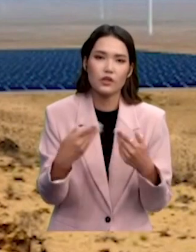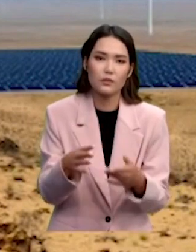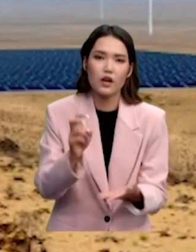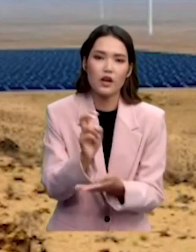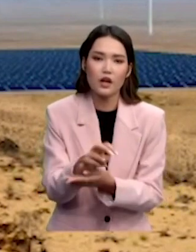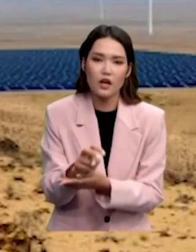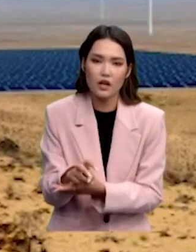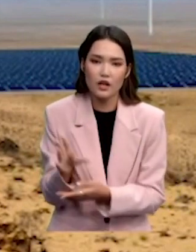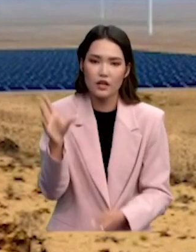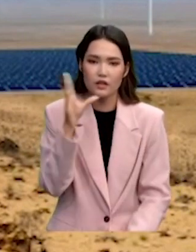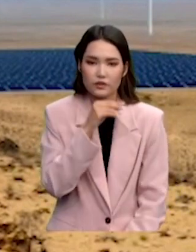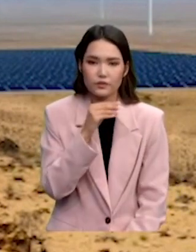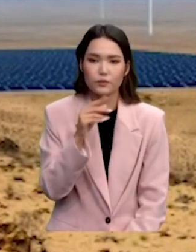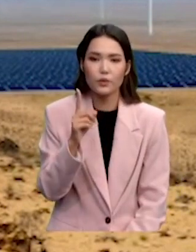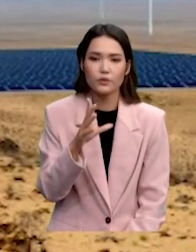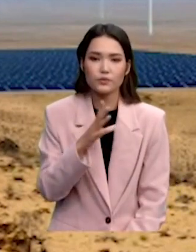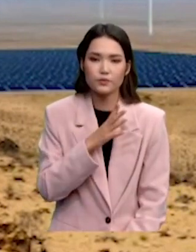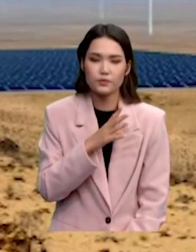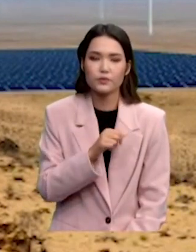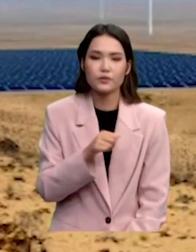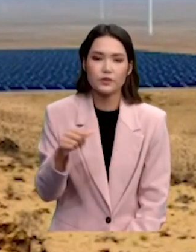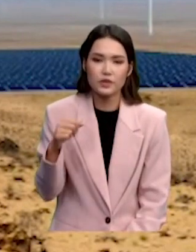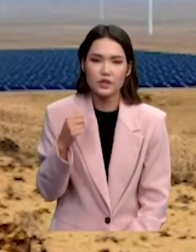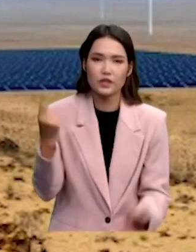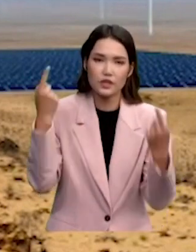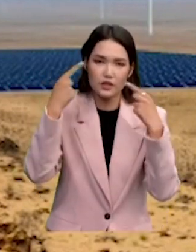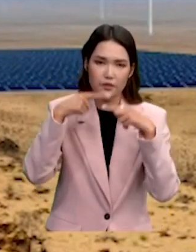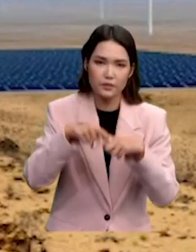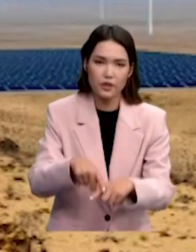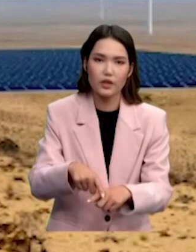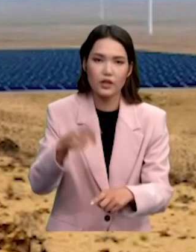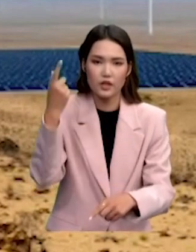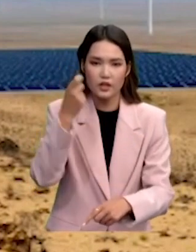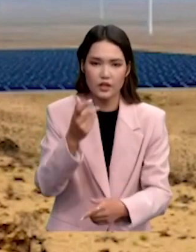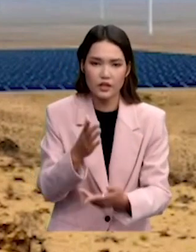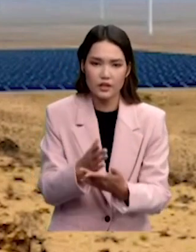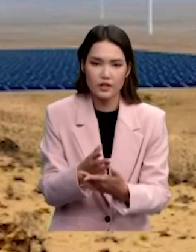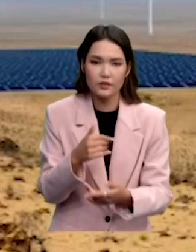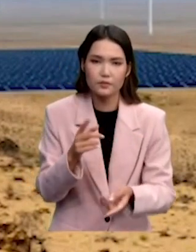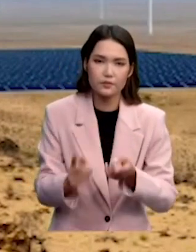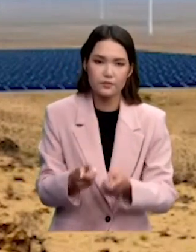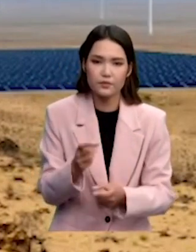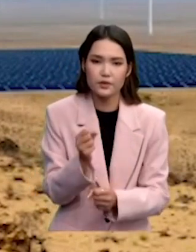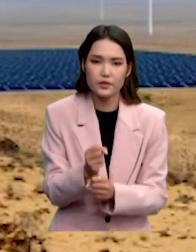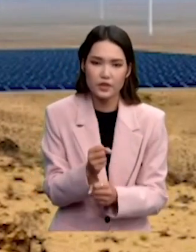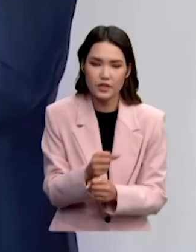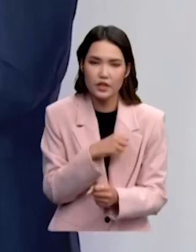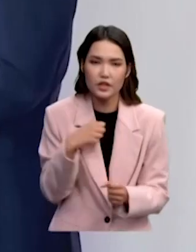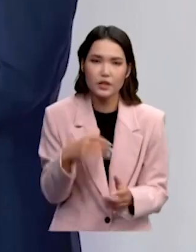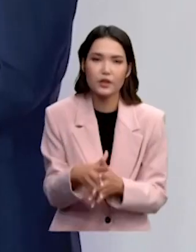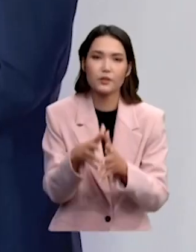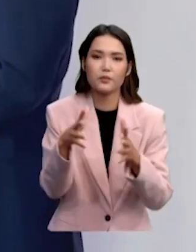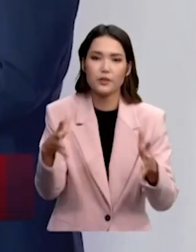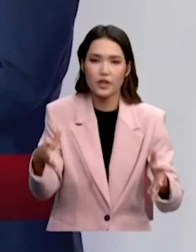проекты. В мире есть 9 таких крупных проектов. Мы не являемся самым большим проектом.